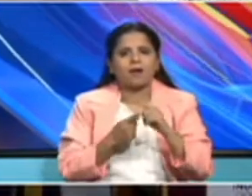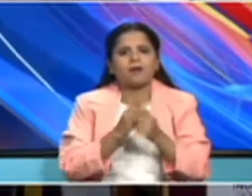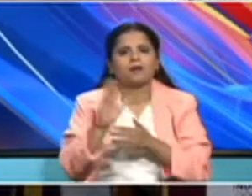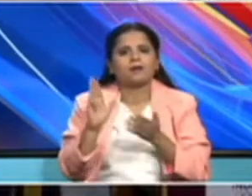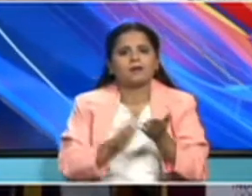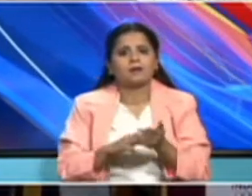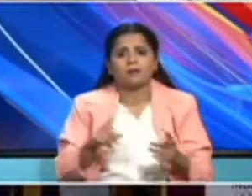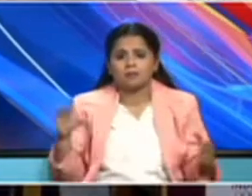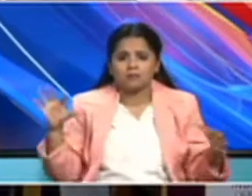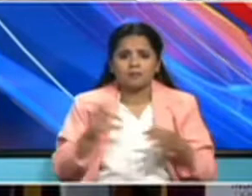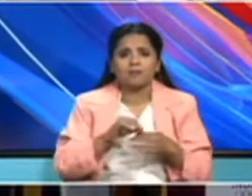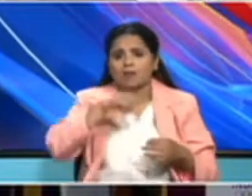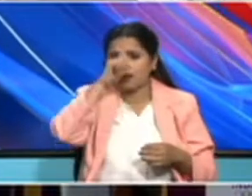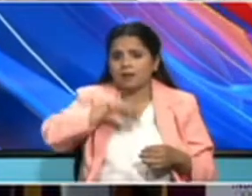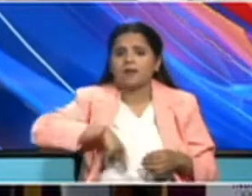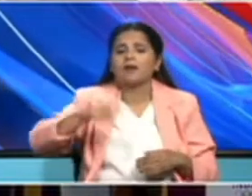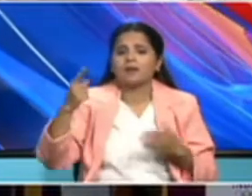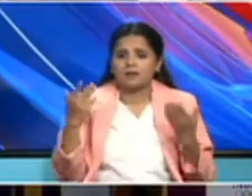जुड़ेगा इंडिया,